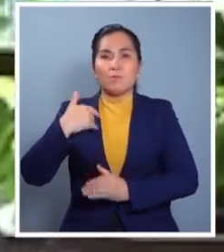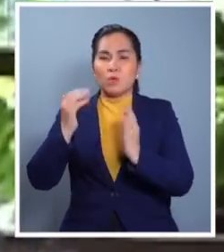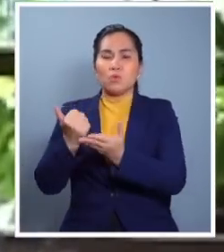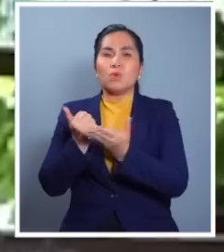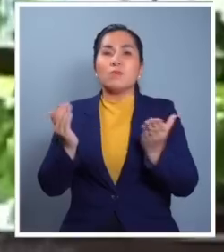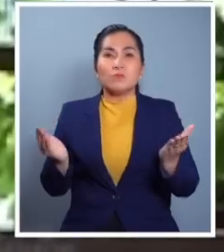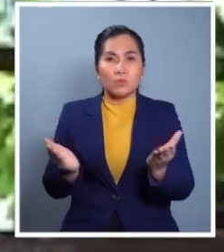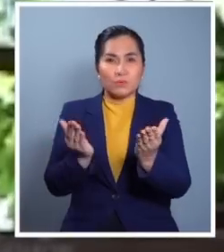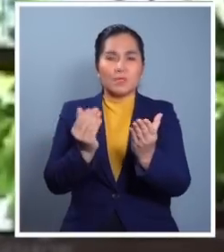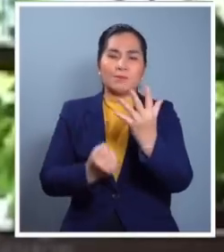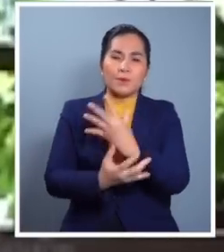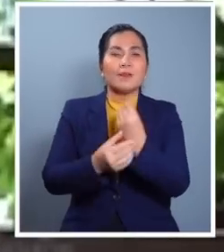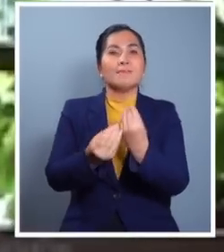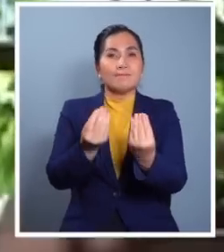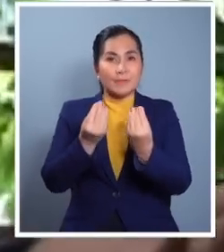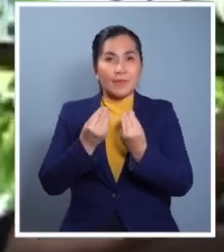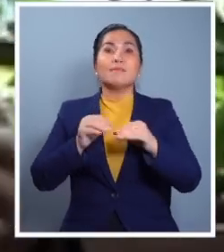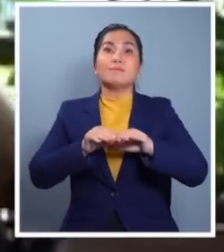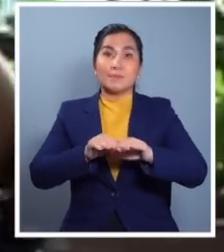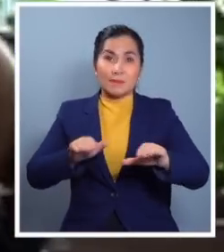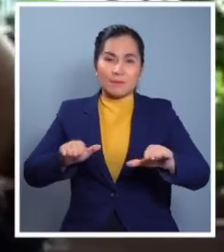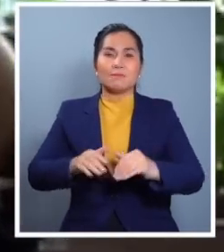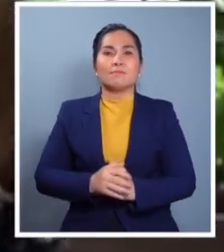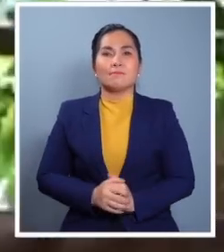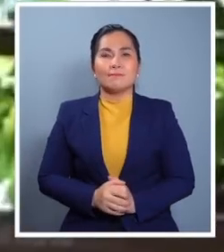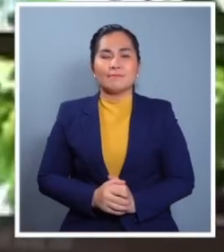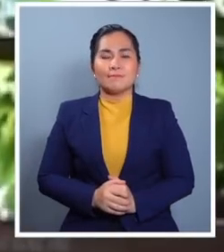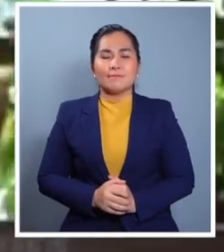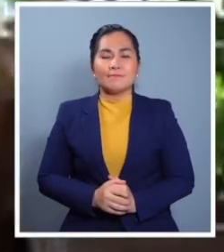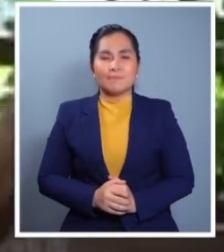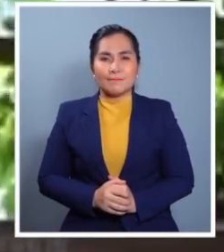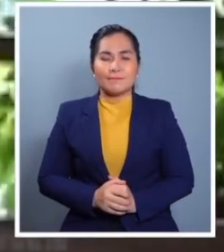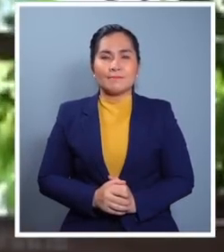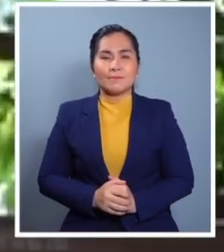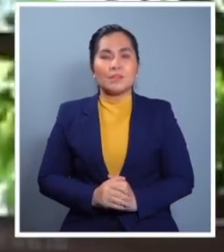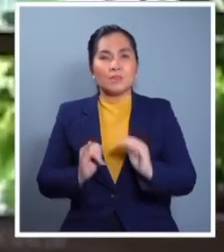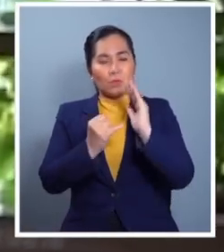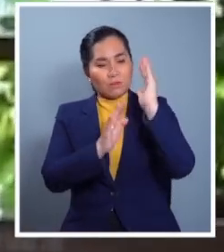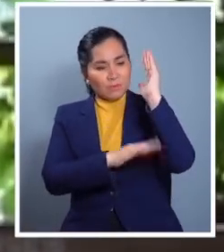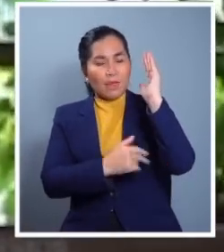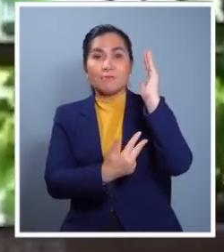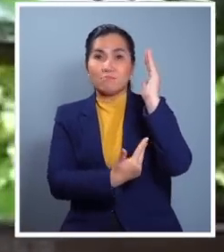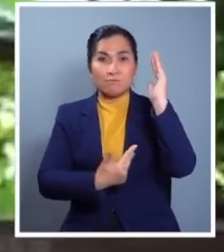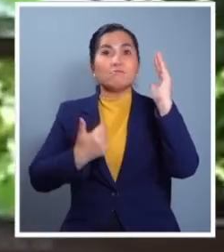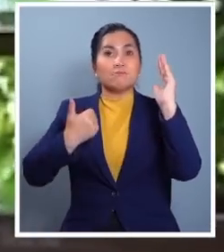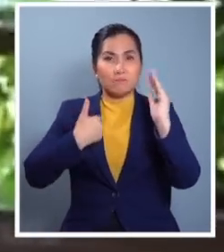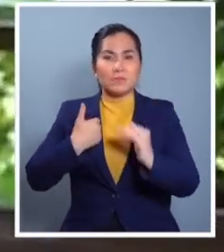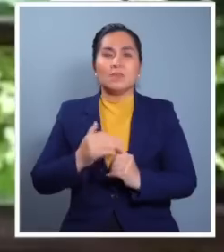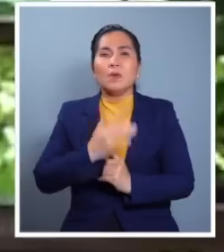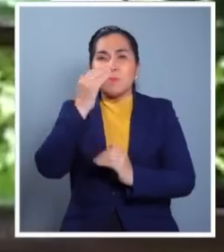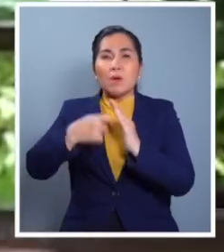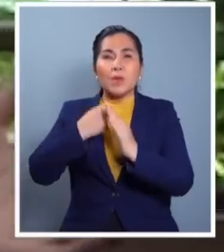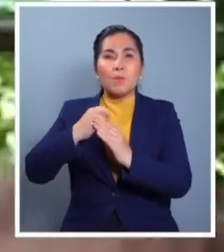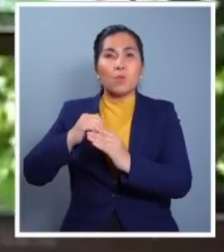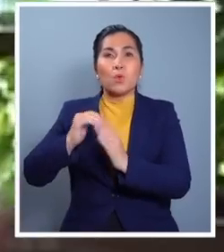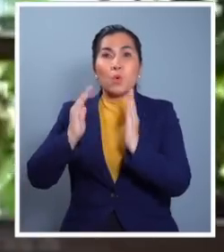มให้โอกาสกับเด็กผู้ด้อยโอกาสใน3จังหวัดชายแดนใต้ซึ่งผู้ใหญ่ได้มองเห็นท